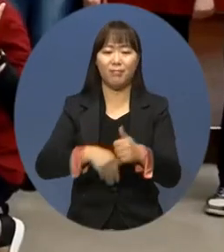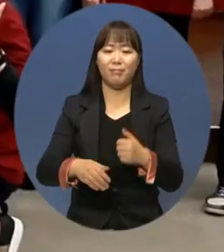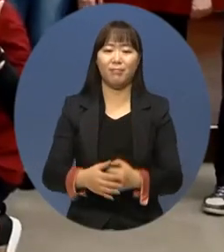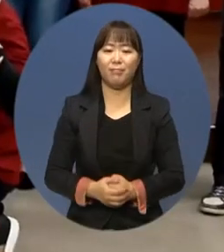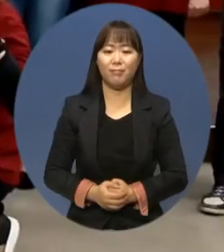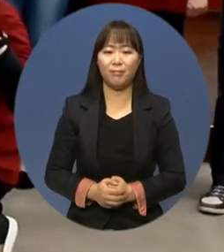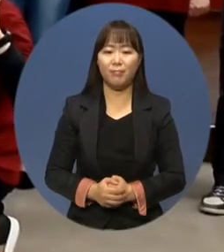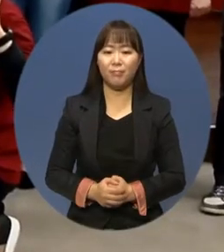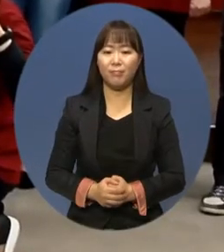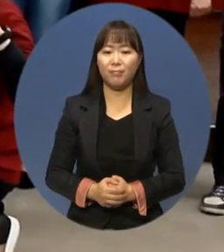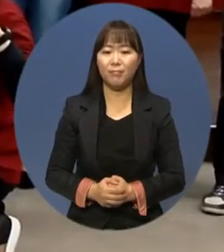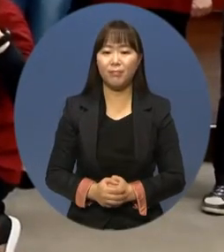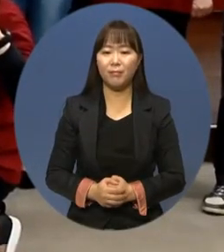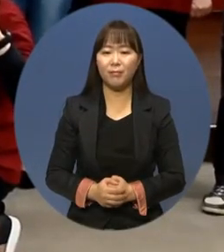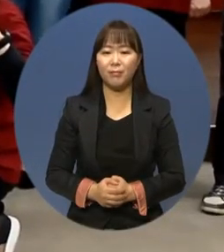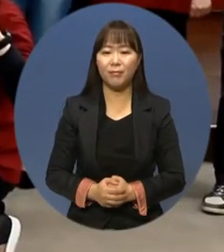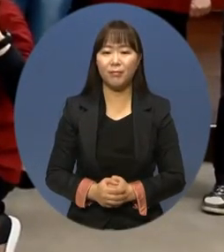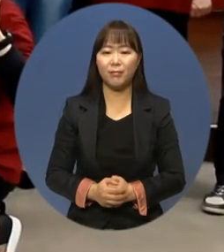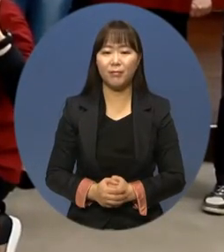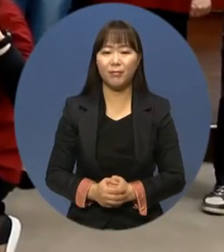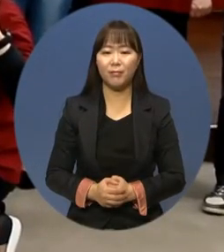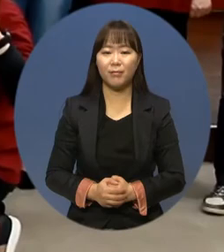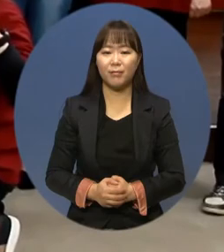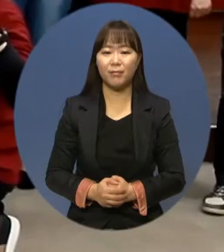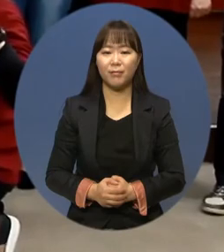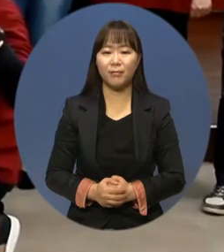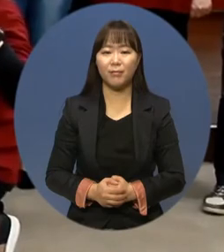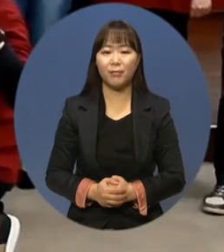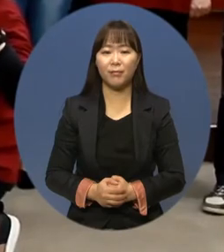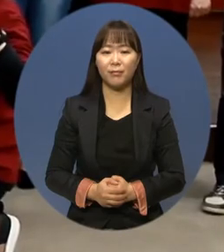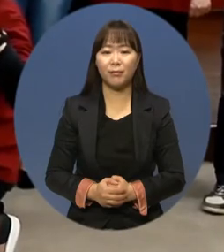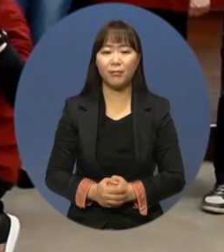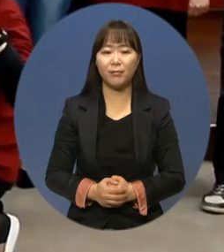이제 오케이! 오케이! 복지TV 경기방송 정은선입니다.